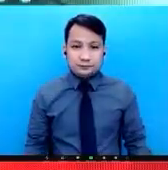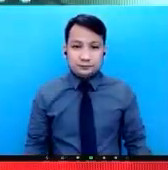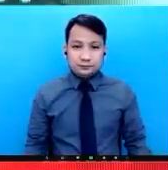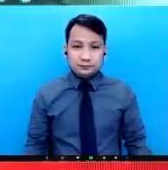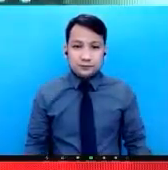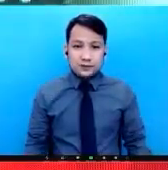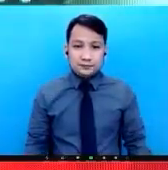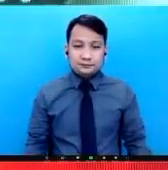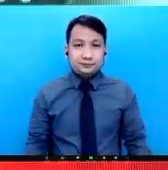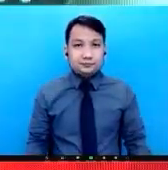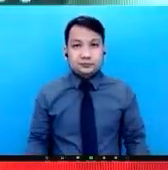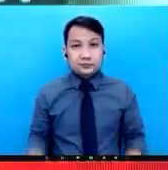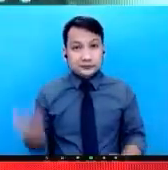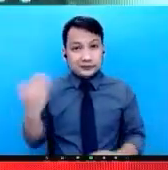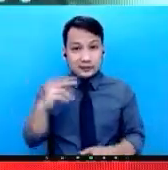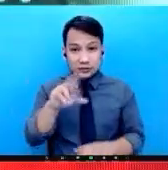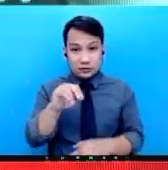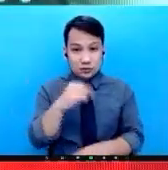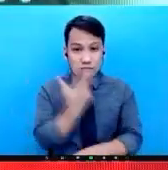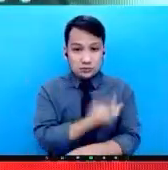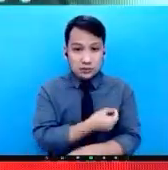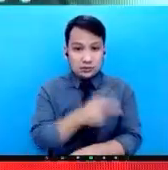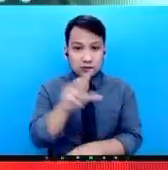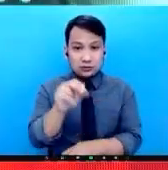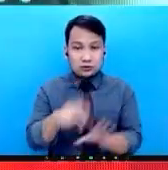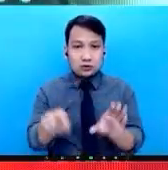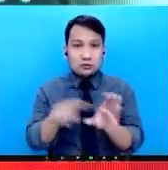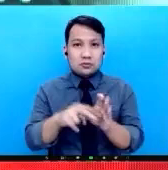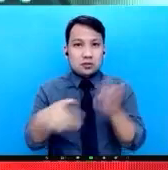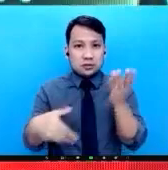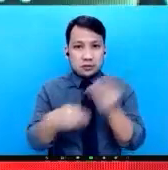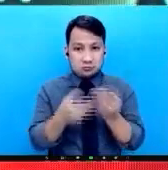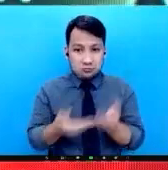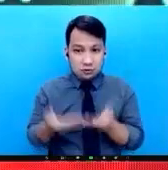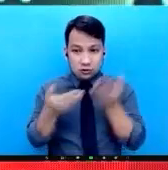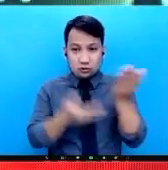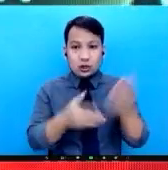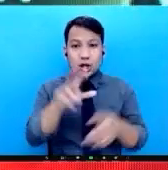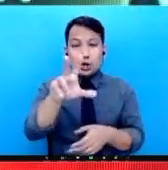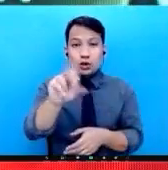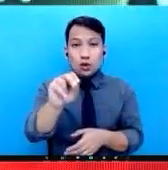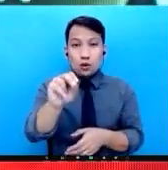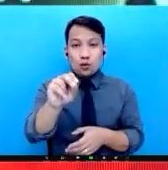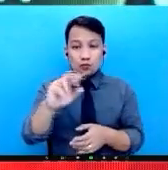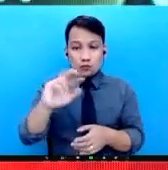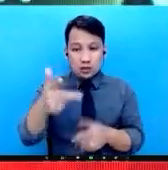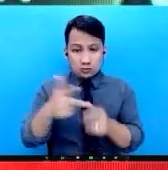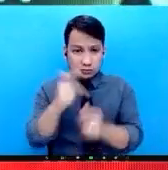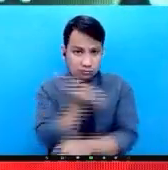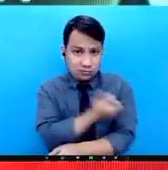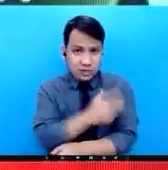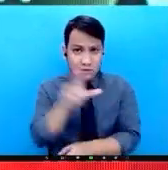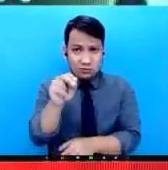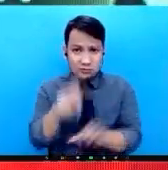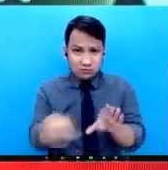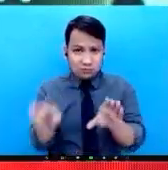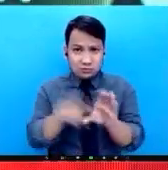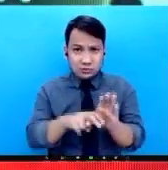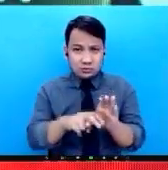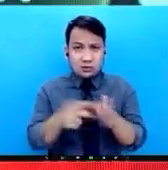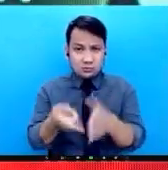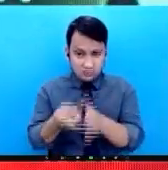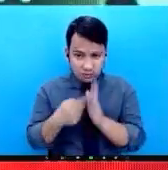vaccine, no ride policy. Ngayon naman, may nagsusulong ng no booster, no entry. Dapat na raw yang i-require